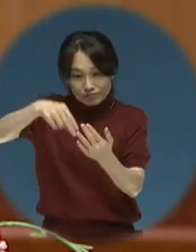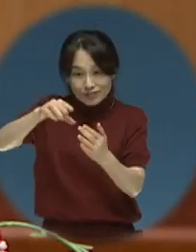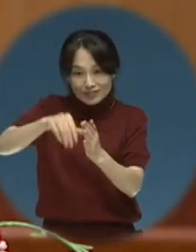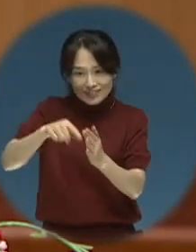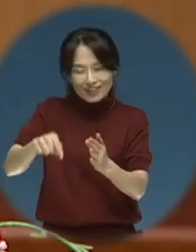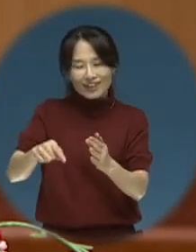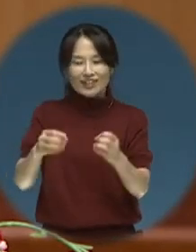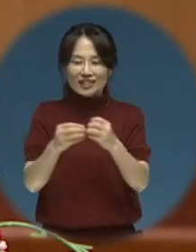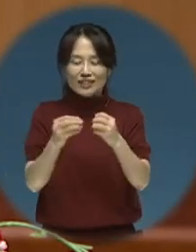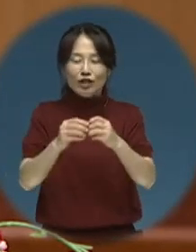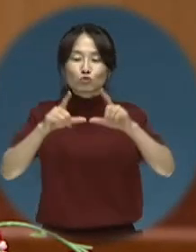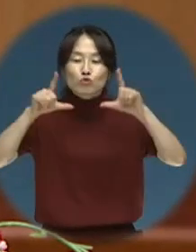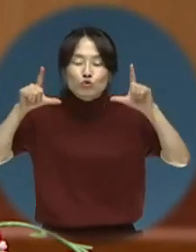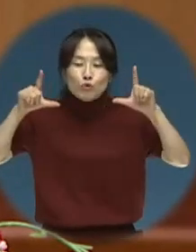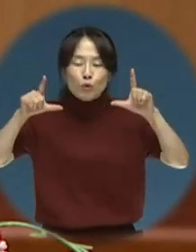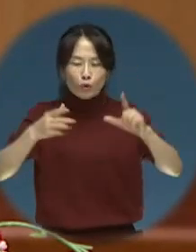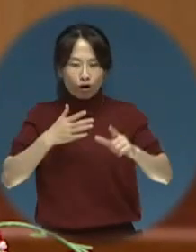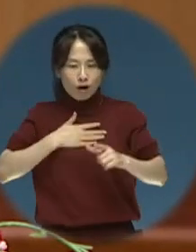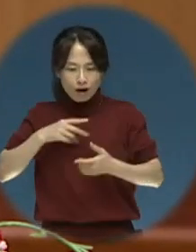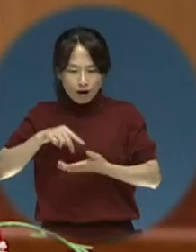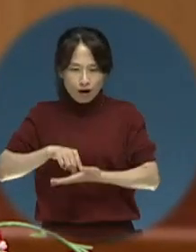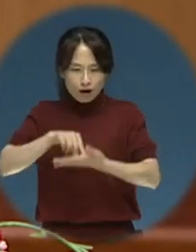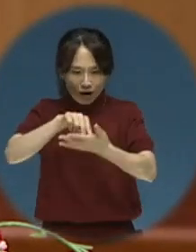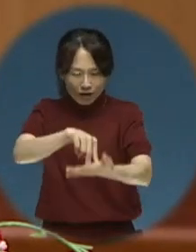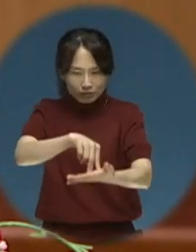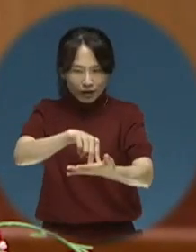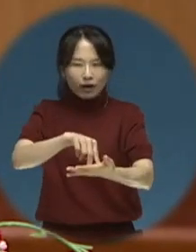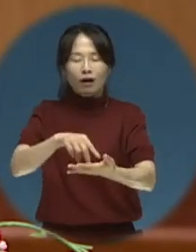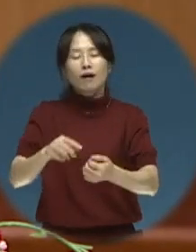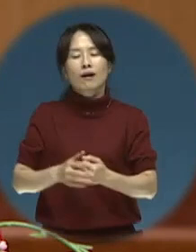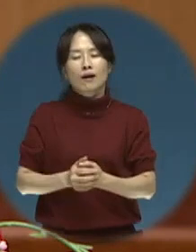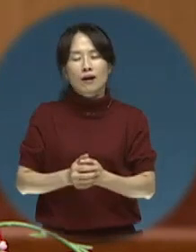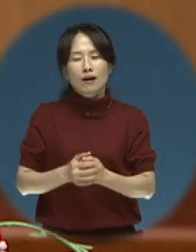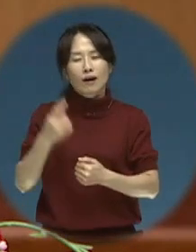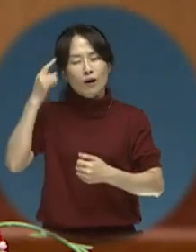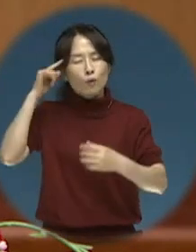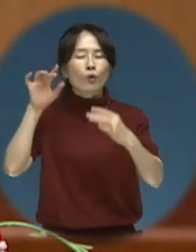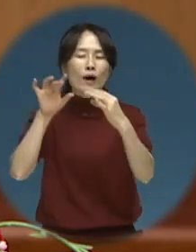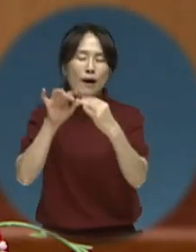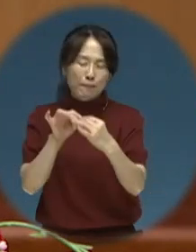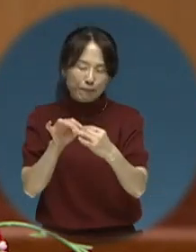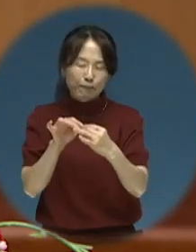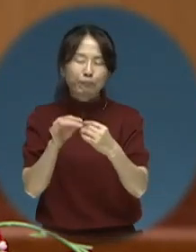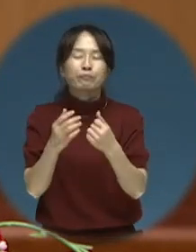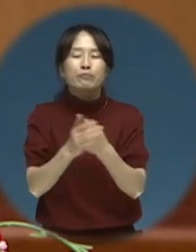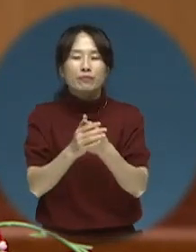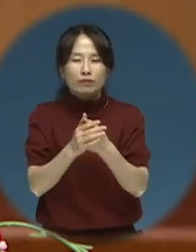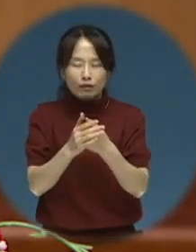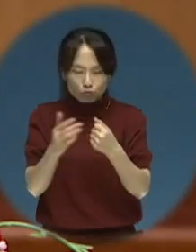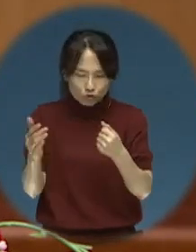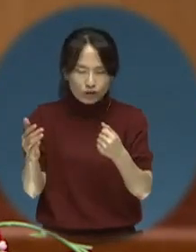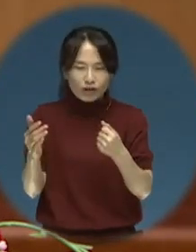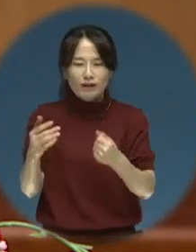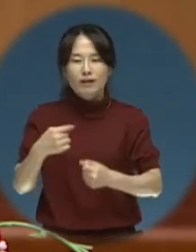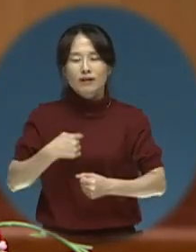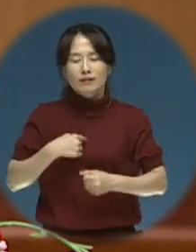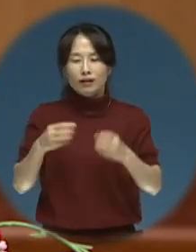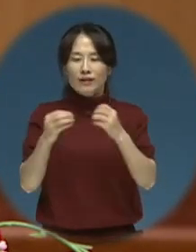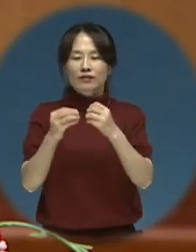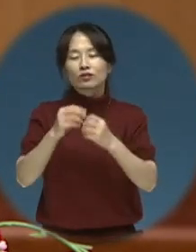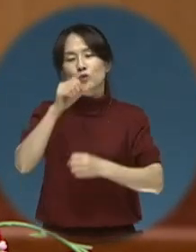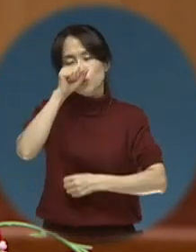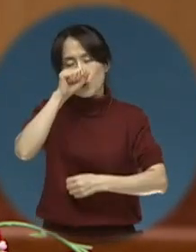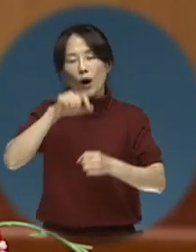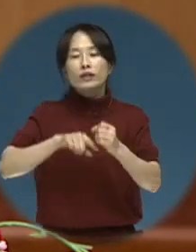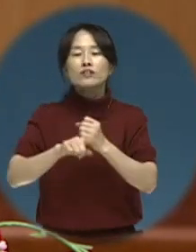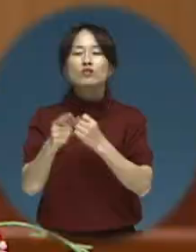되고 또 그 다음 글은 어떤 것인가 기대도 하고 그렇죠. 네, 그런 아마 공감이 가장 큰 게 아닐까 싶습니다.